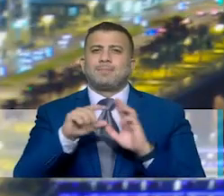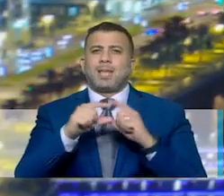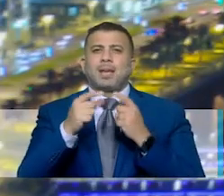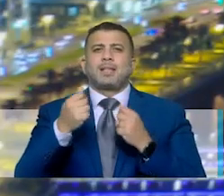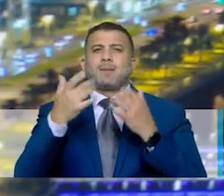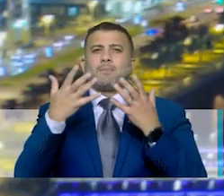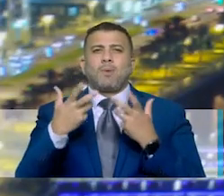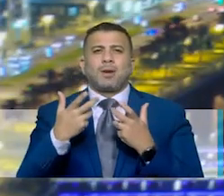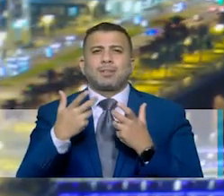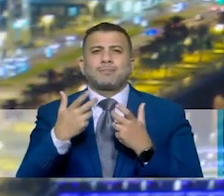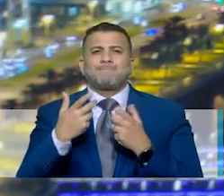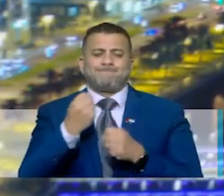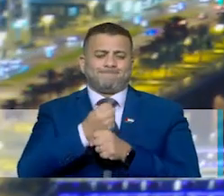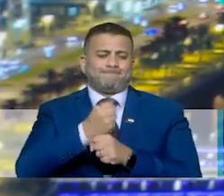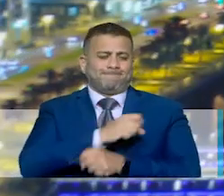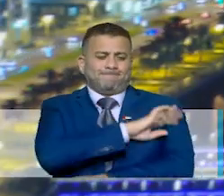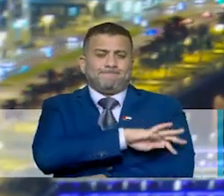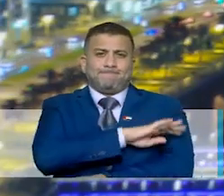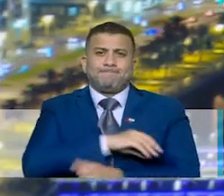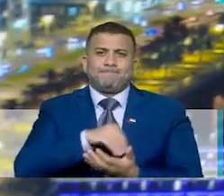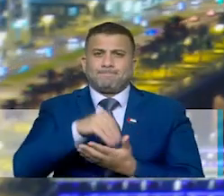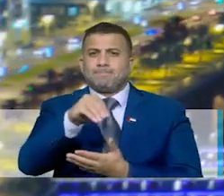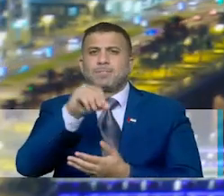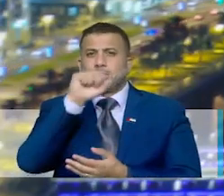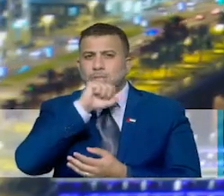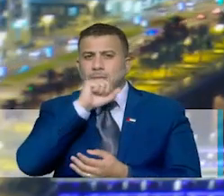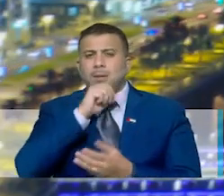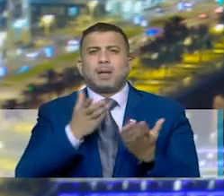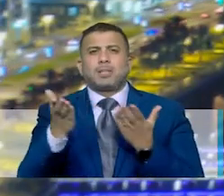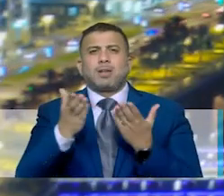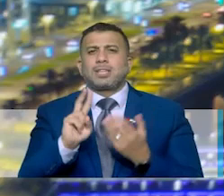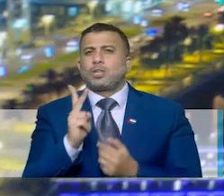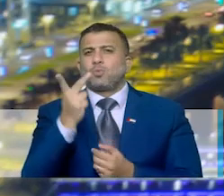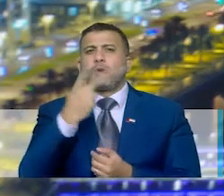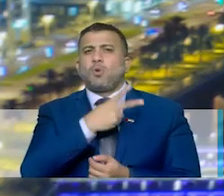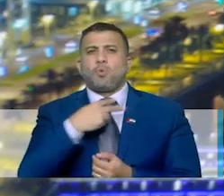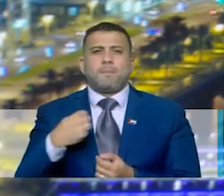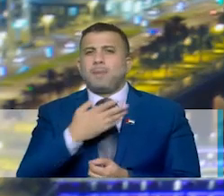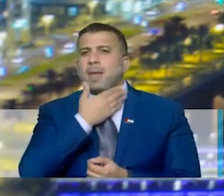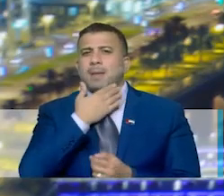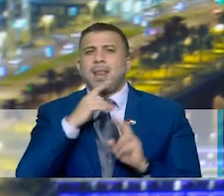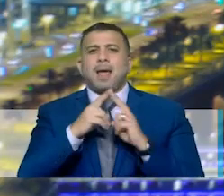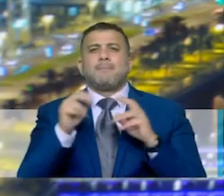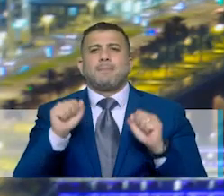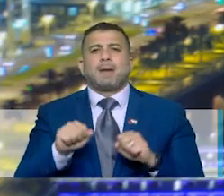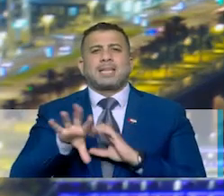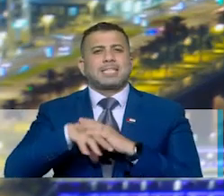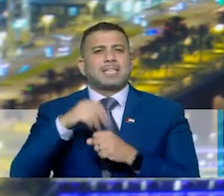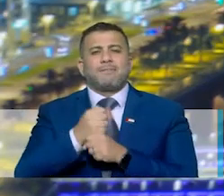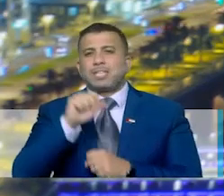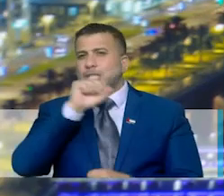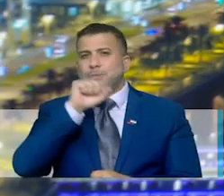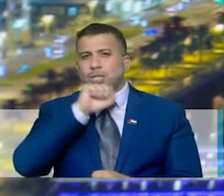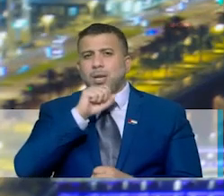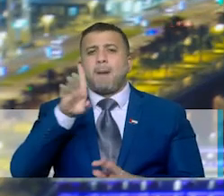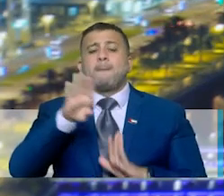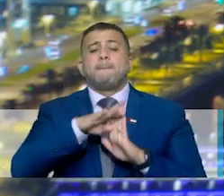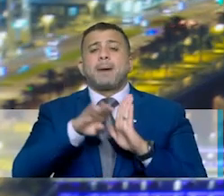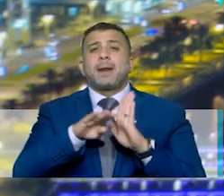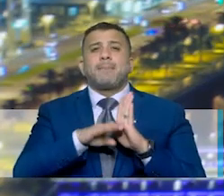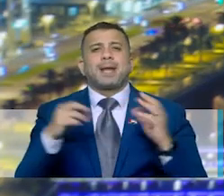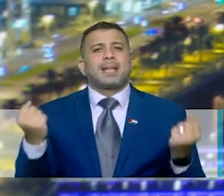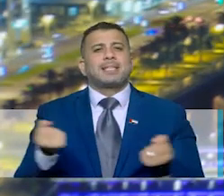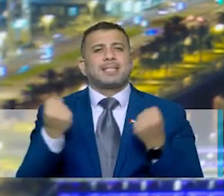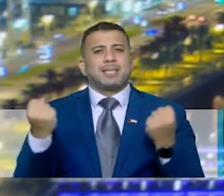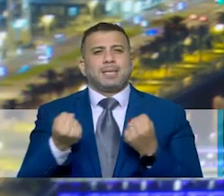نظمت دائرة الموارد البشرية بالشارقة بالتعاون مع إدارة التطوير الحكومي بالأمانة العامة للمجلس التنفيذي